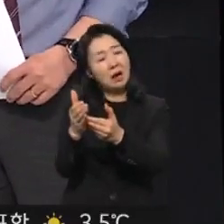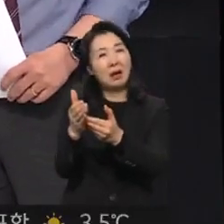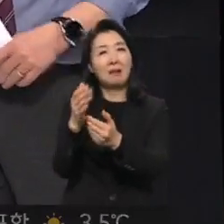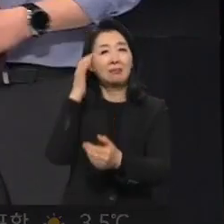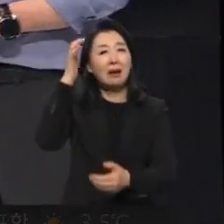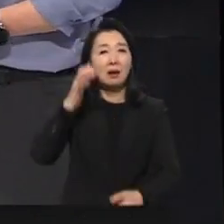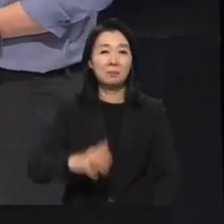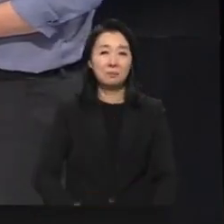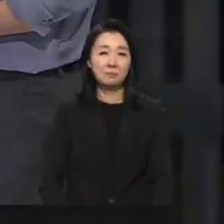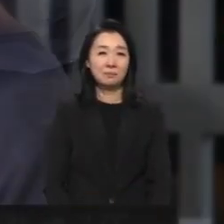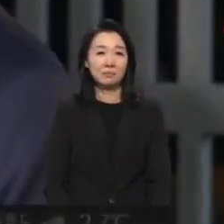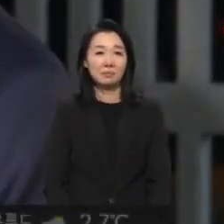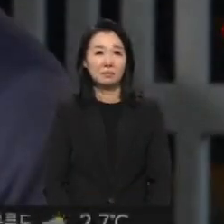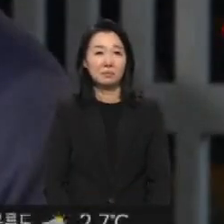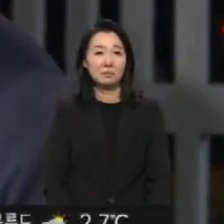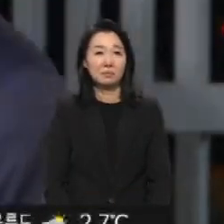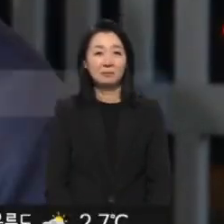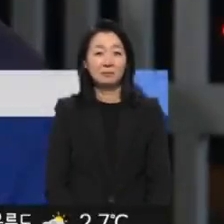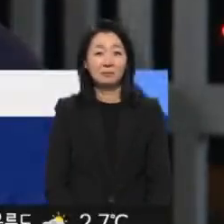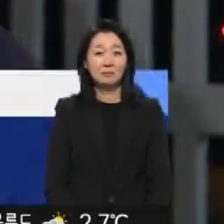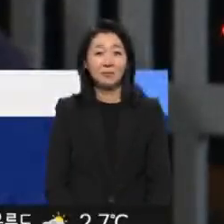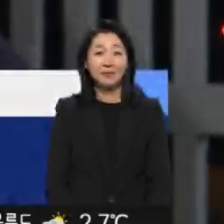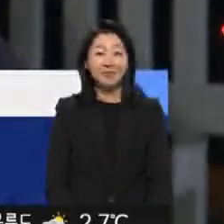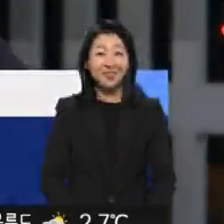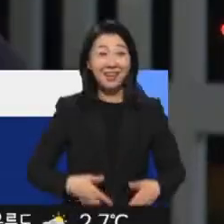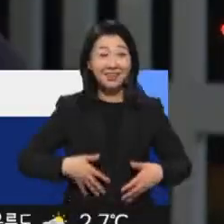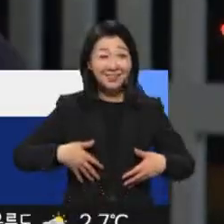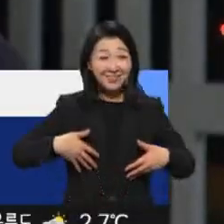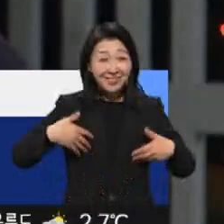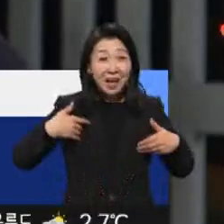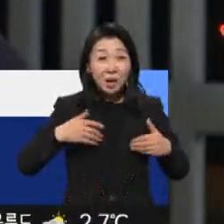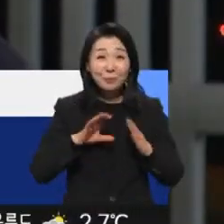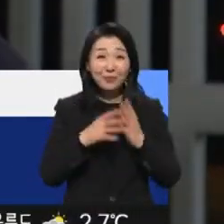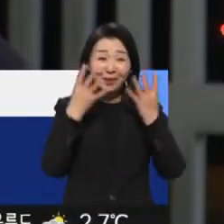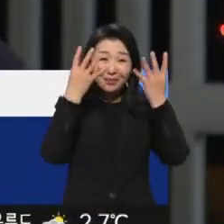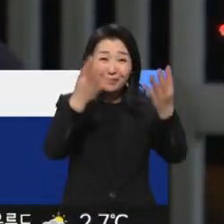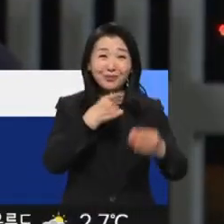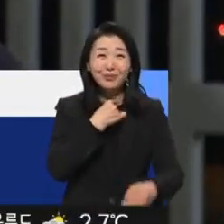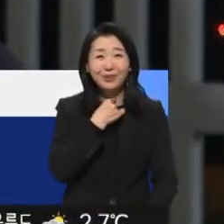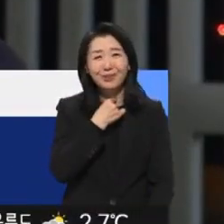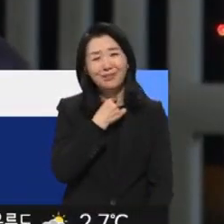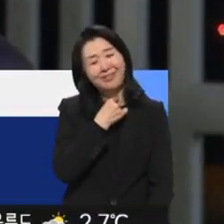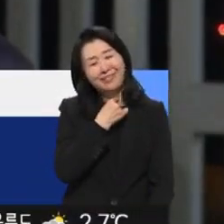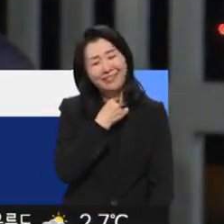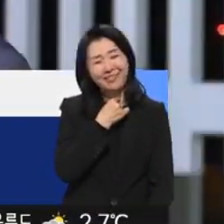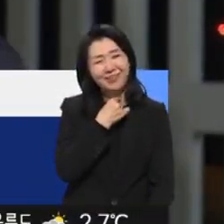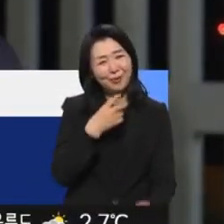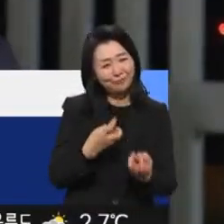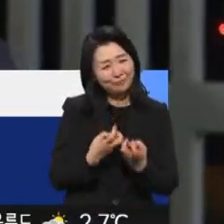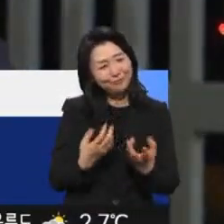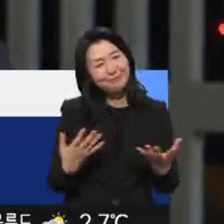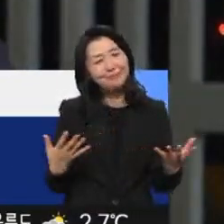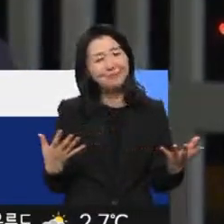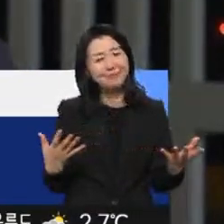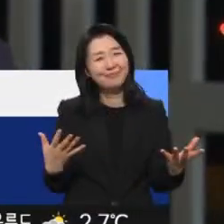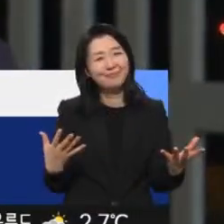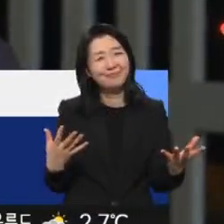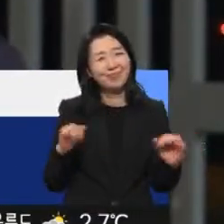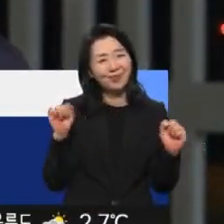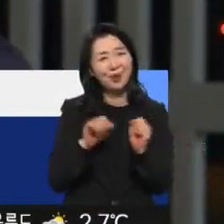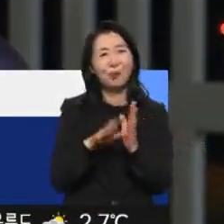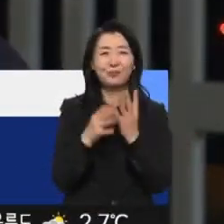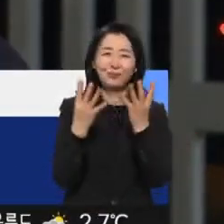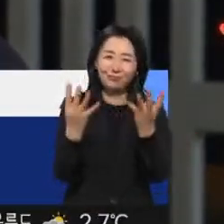난감하다였습니다. 따뜻한 봄에 나오고 싶었는데 본의 아니게 추운